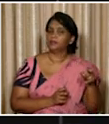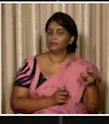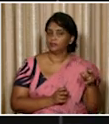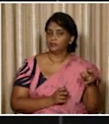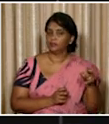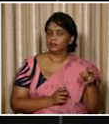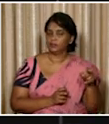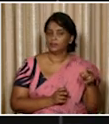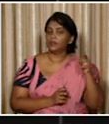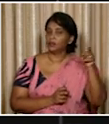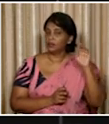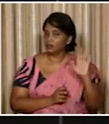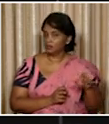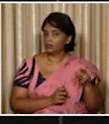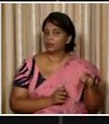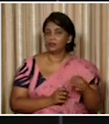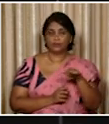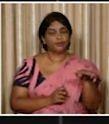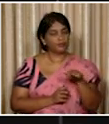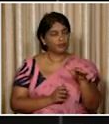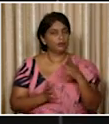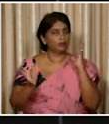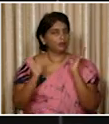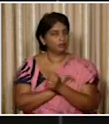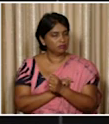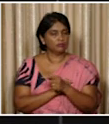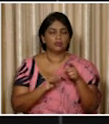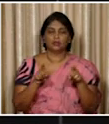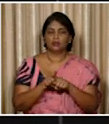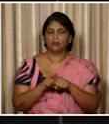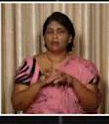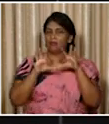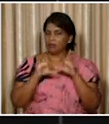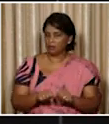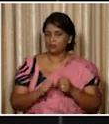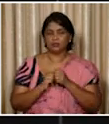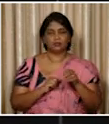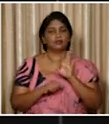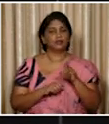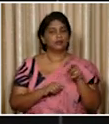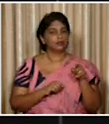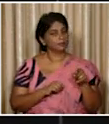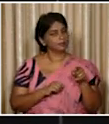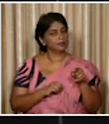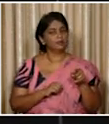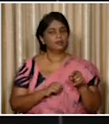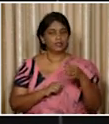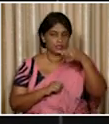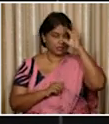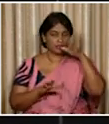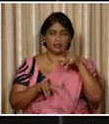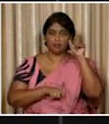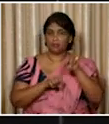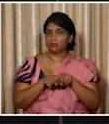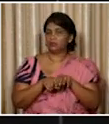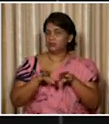எவ்வளவு அநியாயமானது என்பதைத்தான் நான் இந்த உயர்ந்த சபையிலே பதிவு செய்ய விரும்புகிறேன். அதே போல இன்னும் ஒரு முக்கியமான விடயம், கௌரவ தலைமை